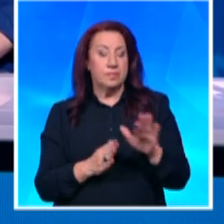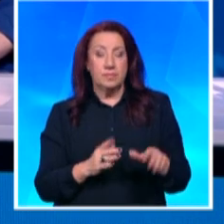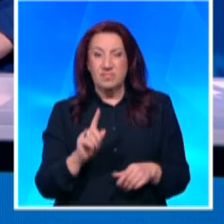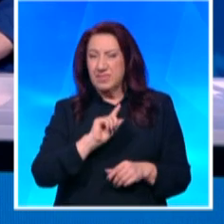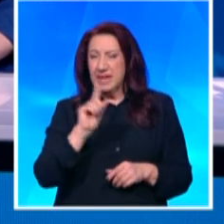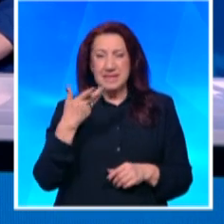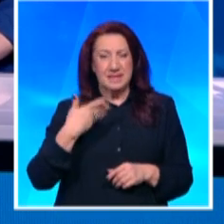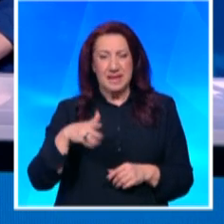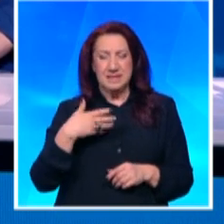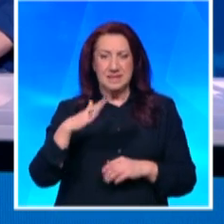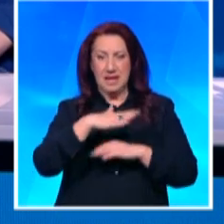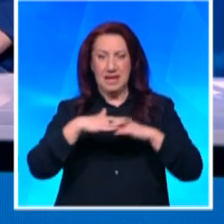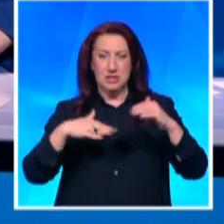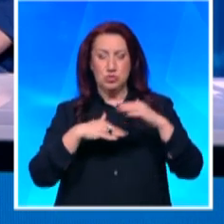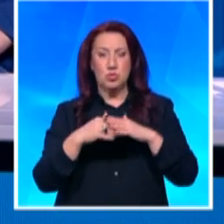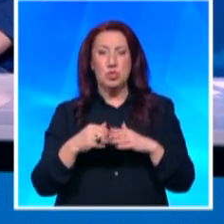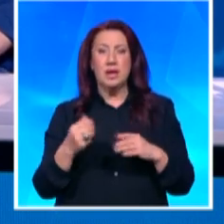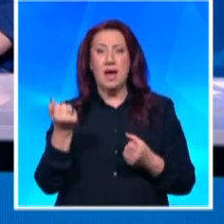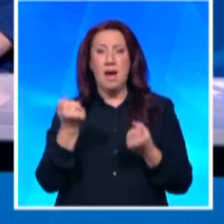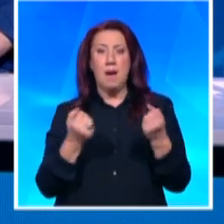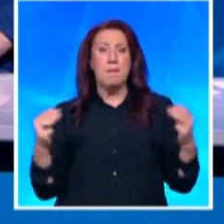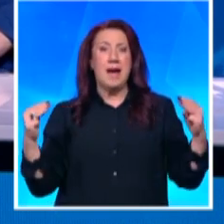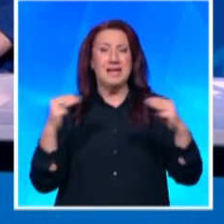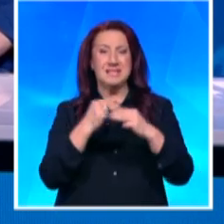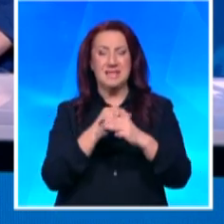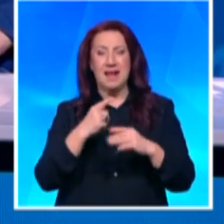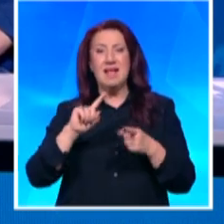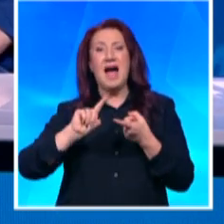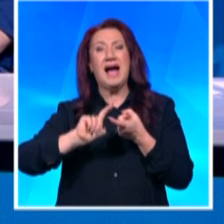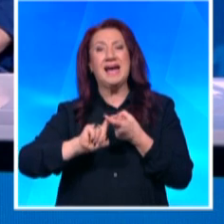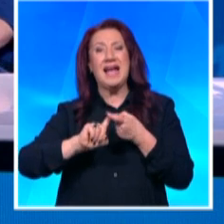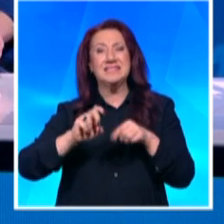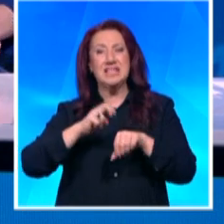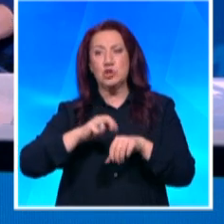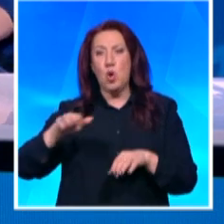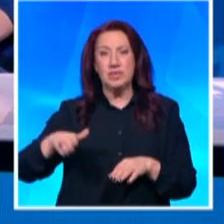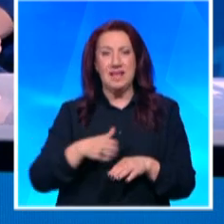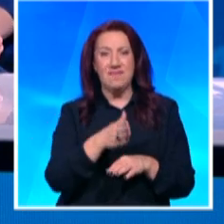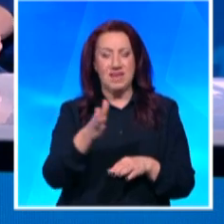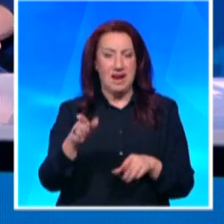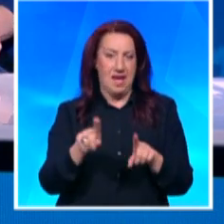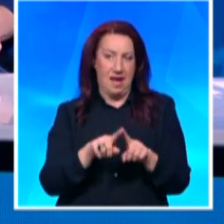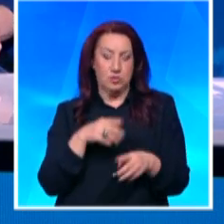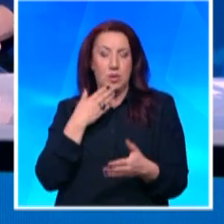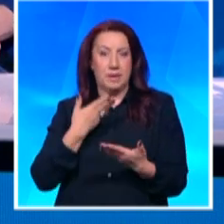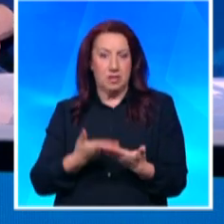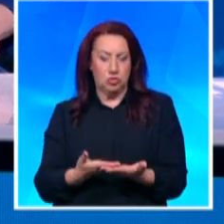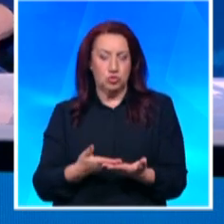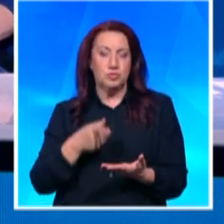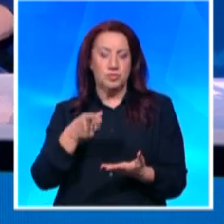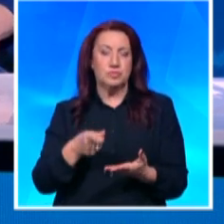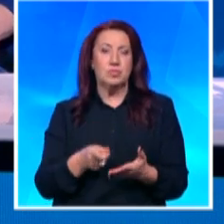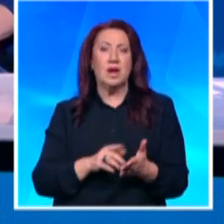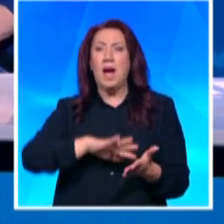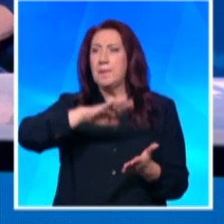Кресненското дефиле по начина одобрен от служебния министър на регионалното развитие. С това искане природозащитници излязоха на протест